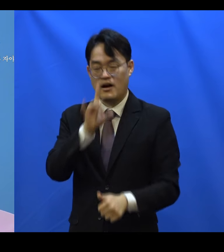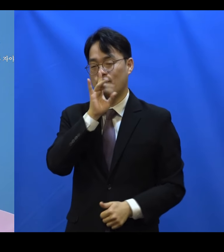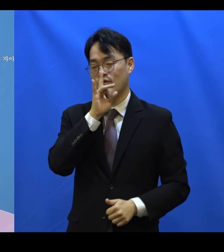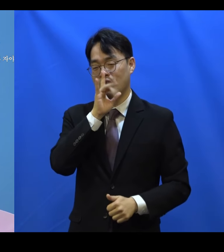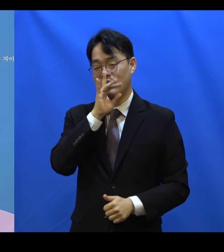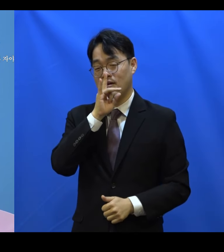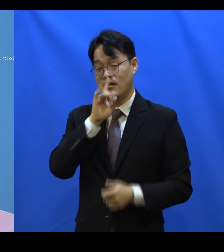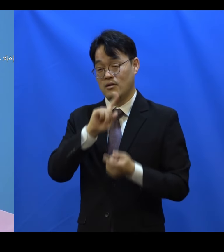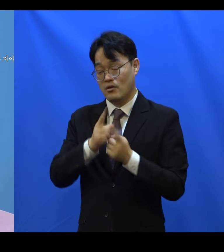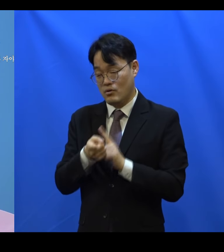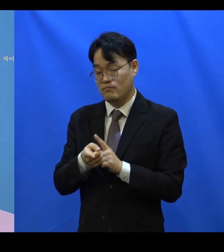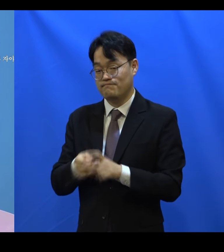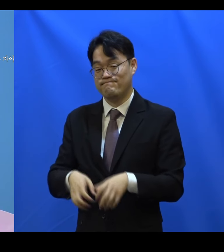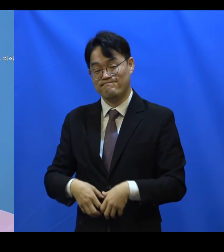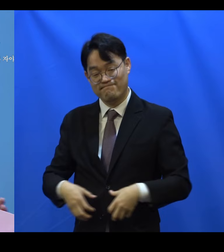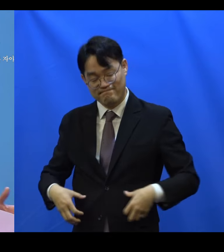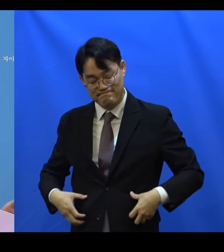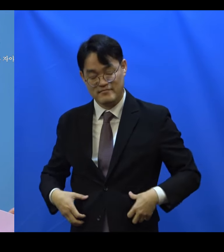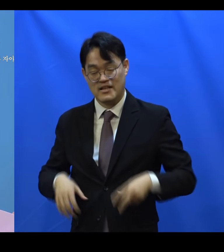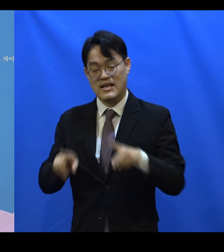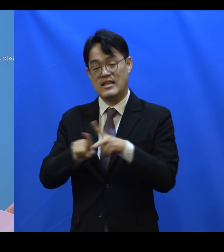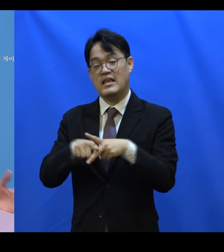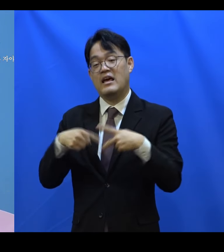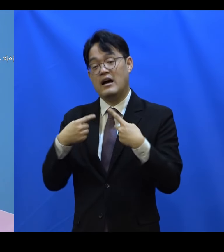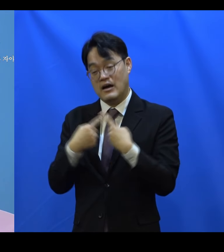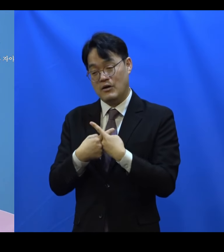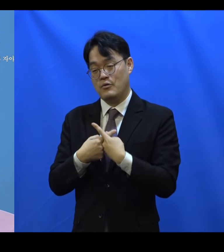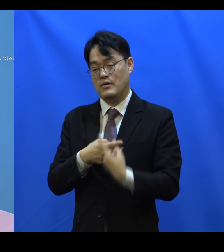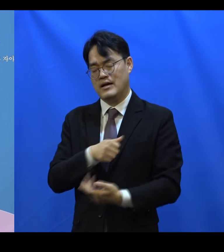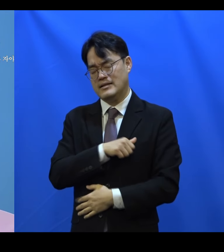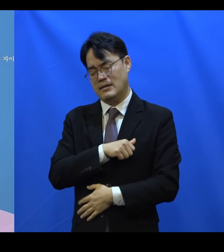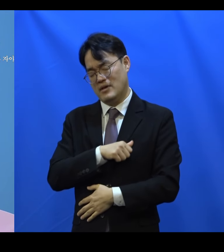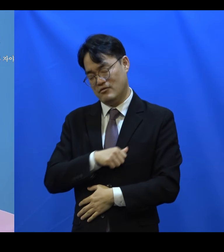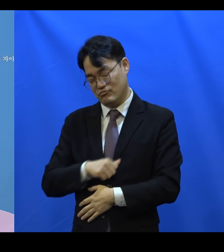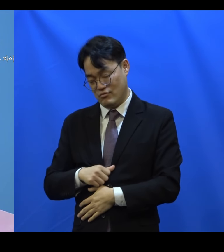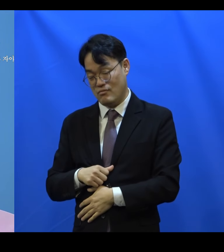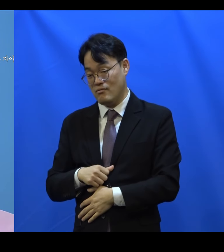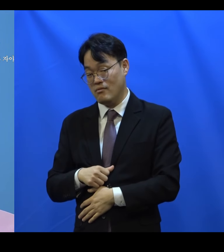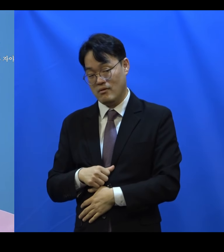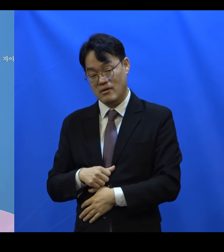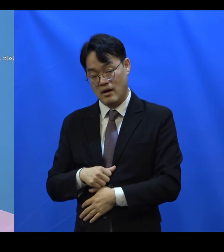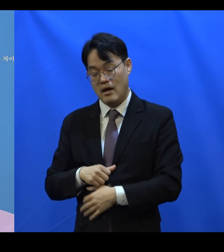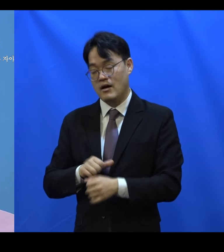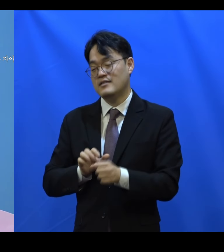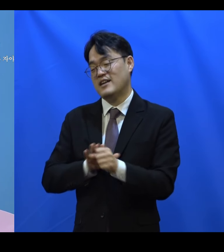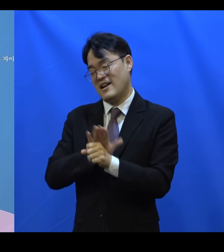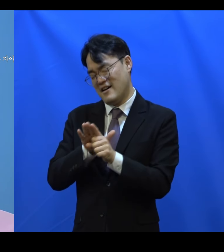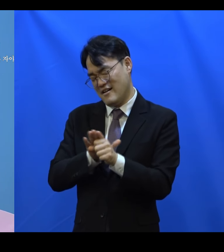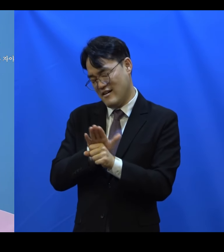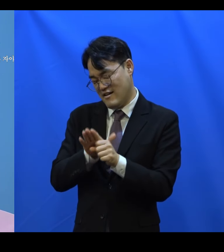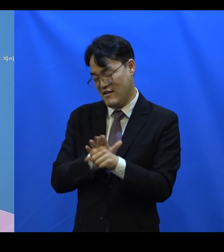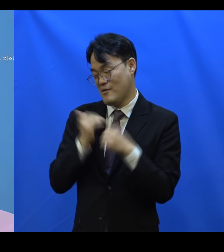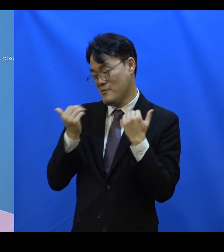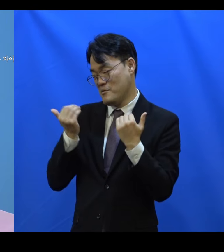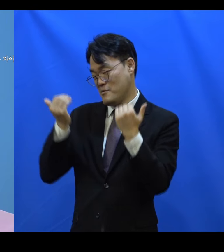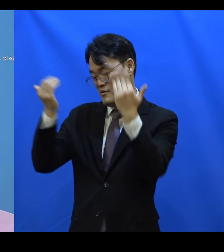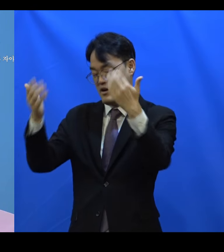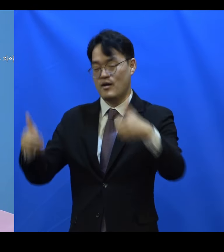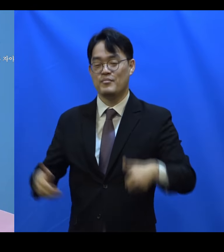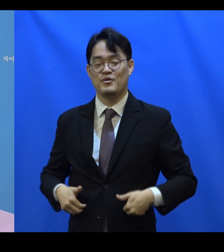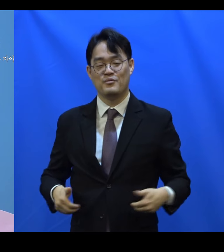영혼이 온전히 자라가는 일에는 얼마나 많은 사랑이 필요한지 모릅니다. 하나님은 우리를 그렇게